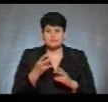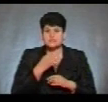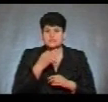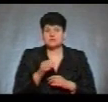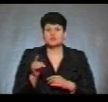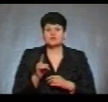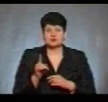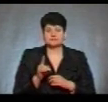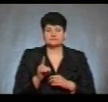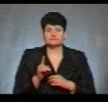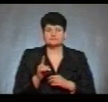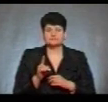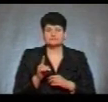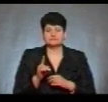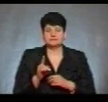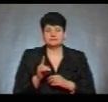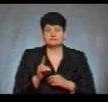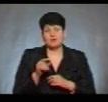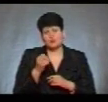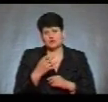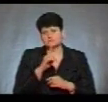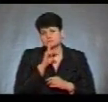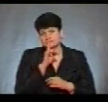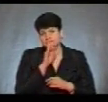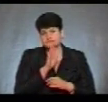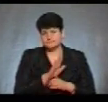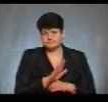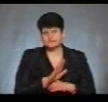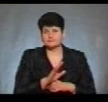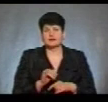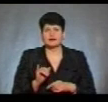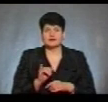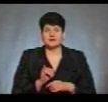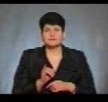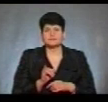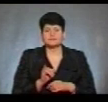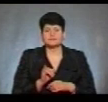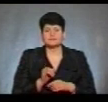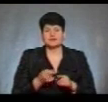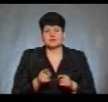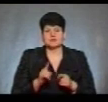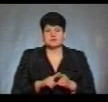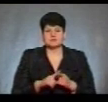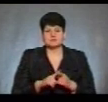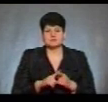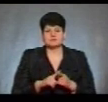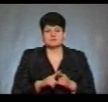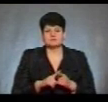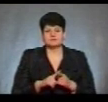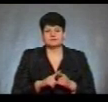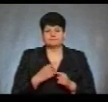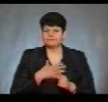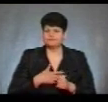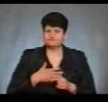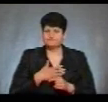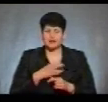підкуп виборців... Просто замовчують, так? Так, вони просто замовчують це, от, і... Ну, це досить такий тривожний дзвінок, і